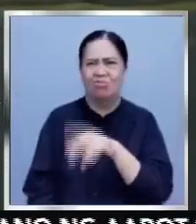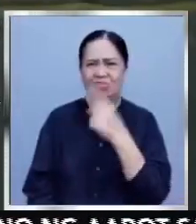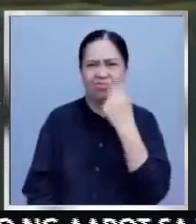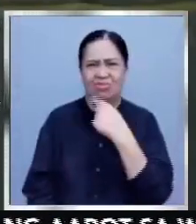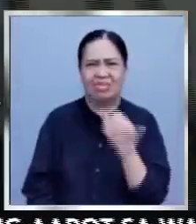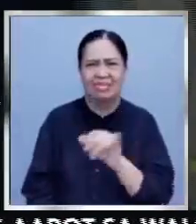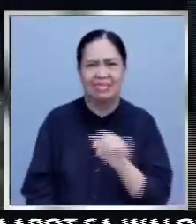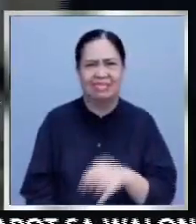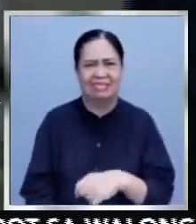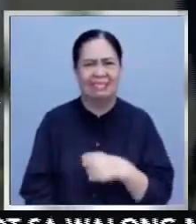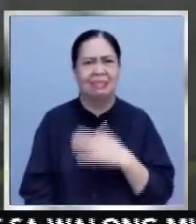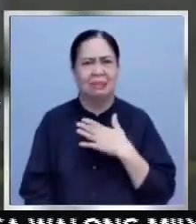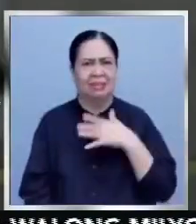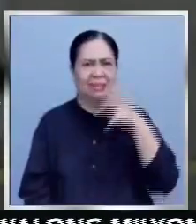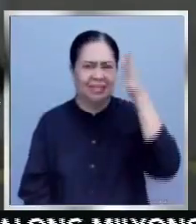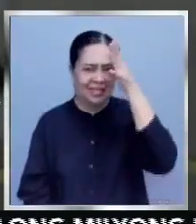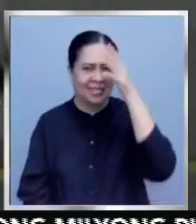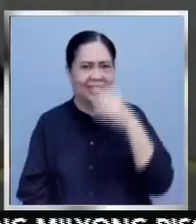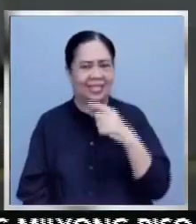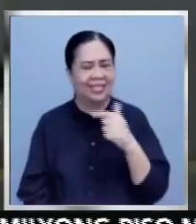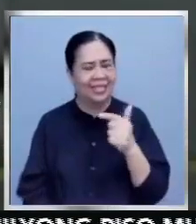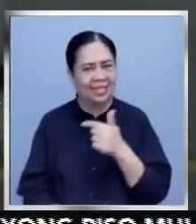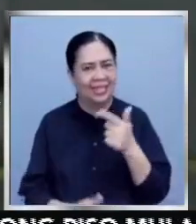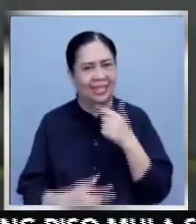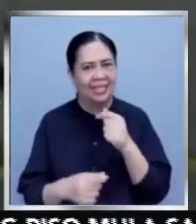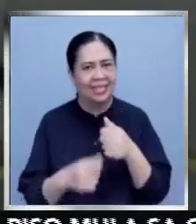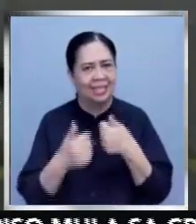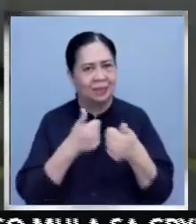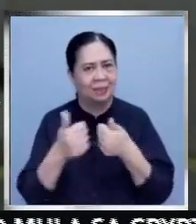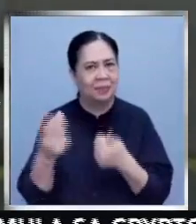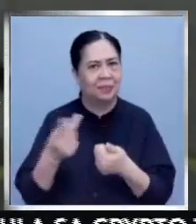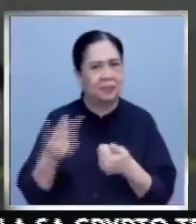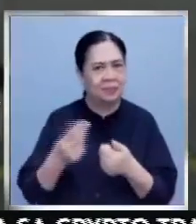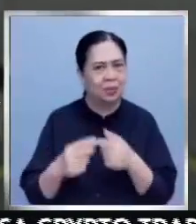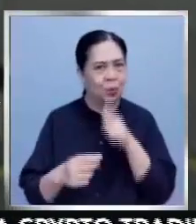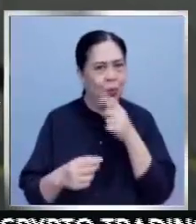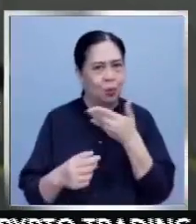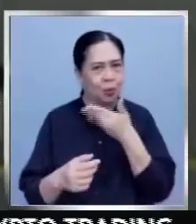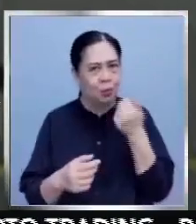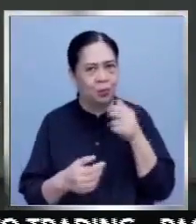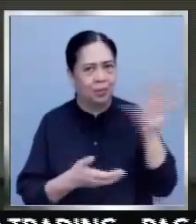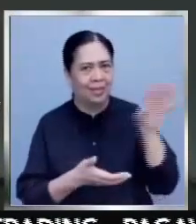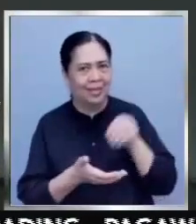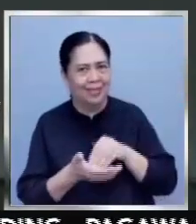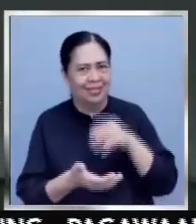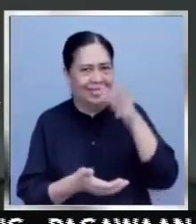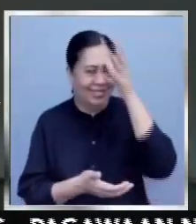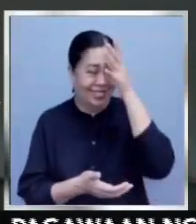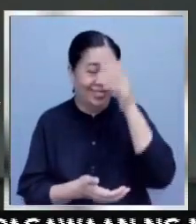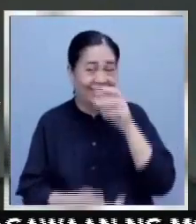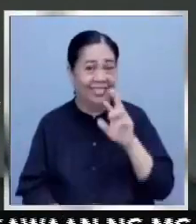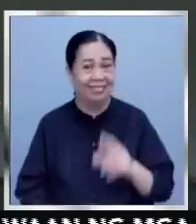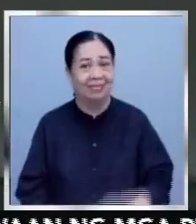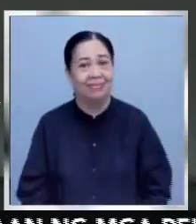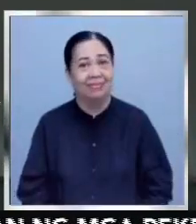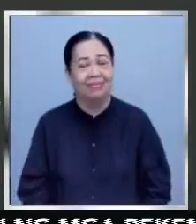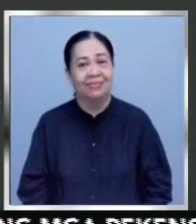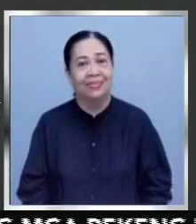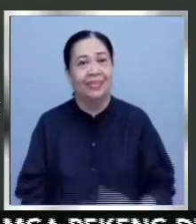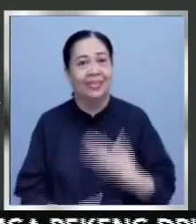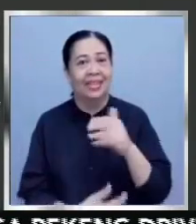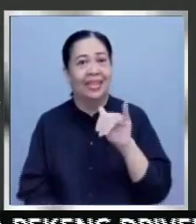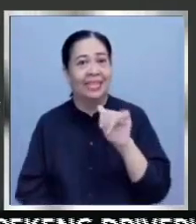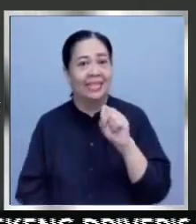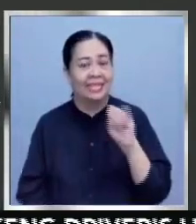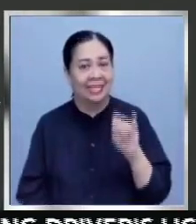look like my dad. Actually, nakakatawa kasi nagko-compete kaming dalawa kung sino mas magaling gumaya. Si Yazzie Pressman naman,